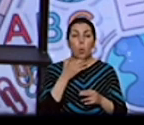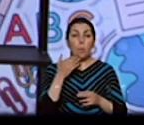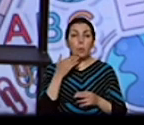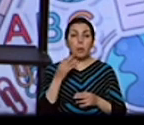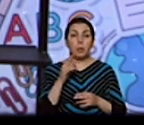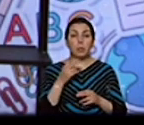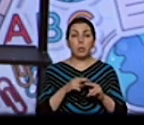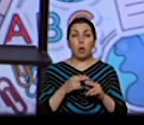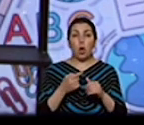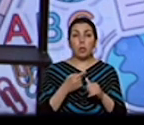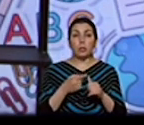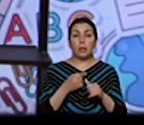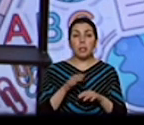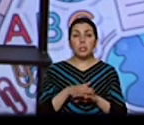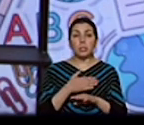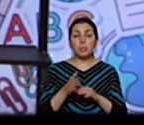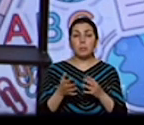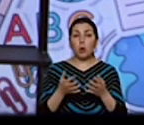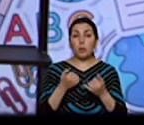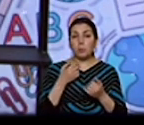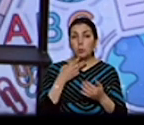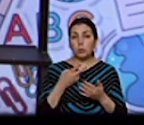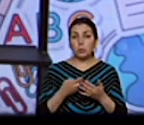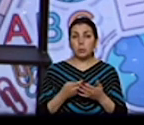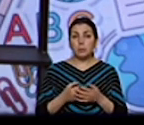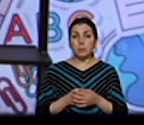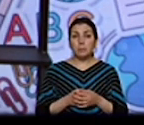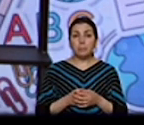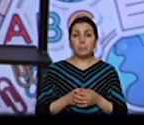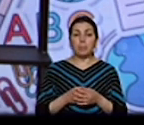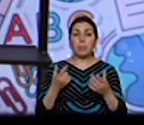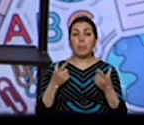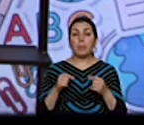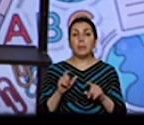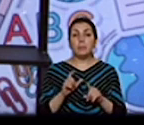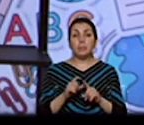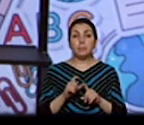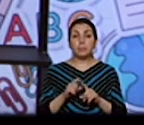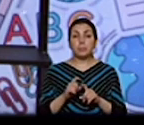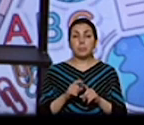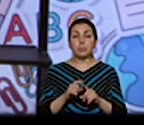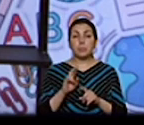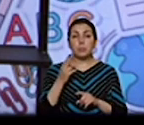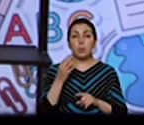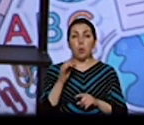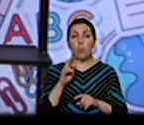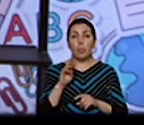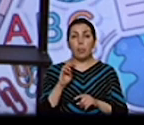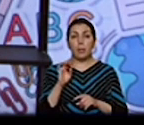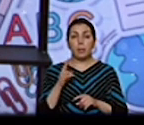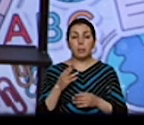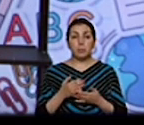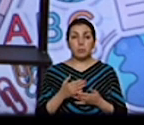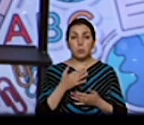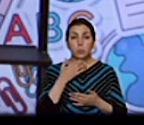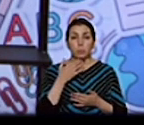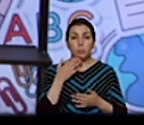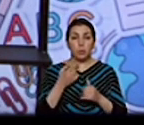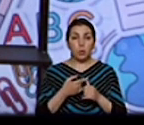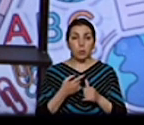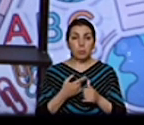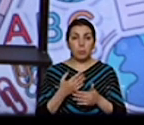ko'plikdagi otlarni ajratib oling-chi. Qani, qaysi so'zlar ko'plikdagi otlar?